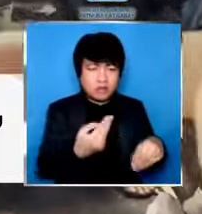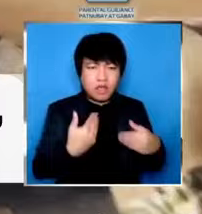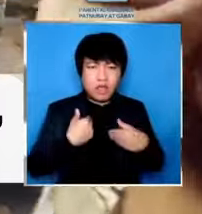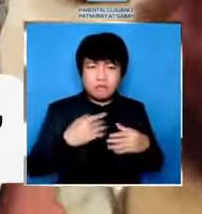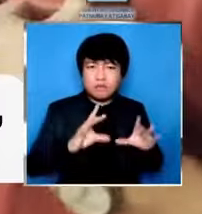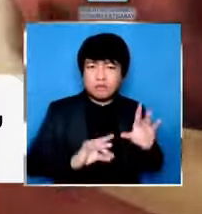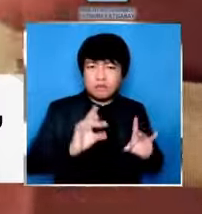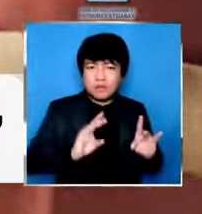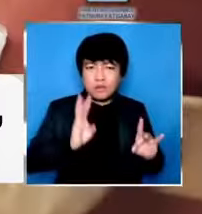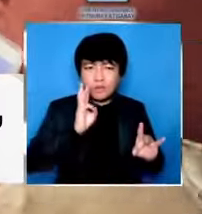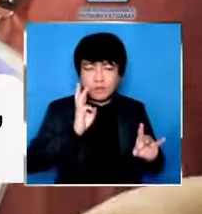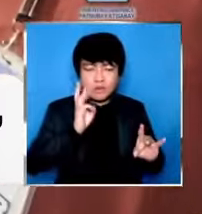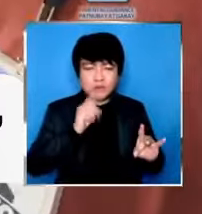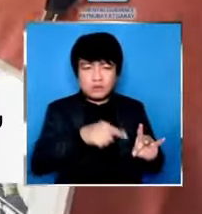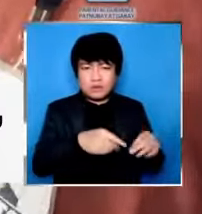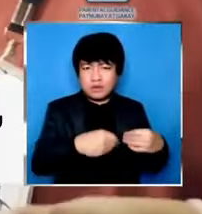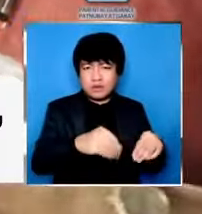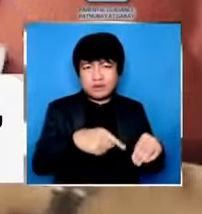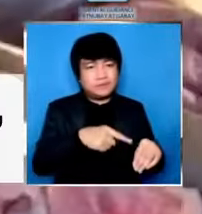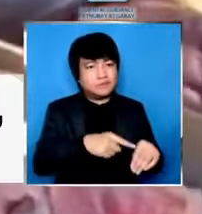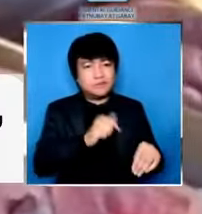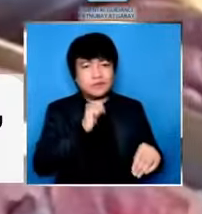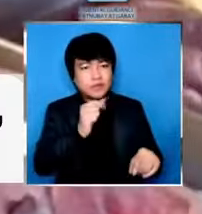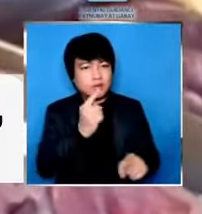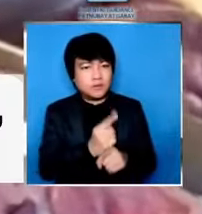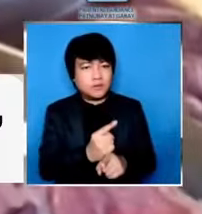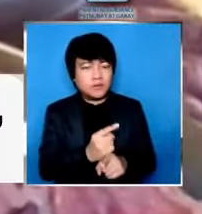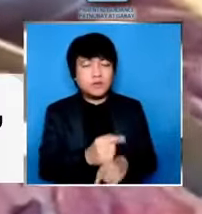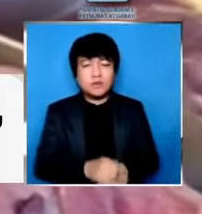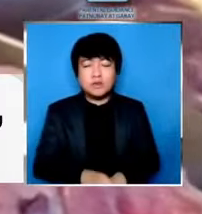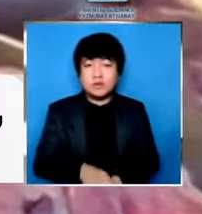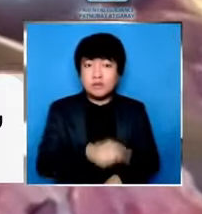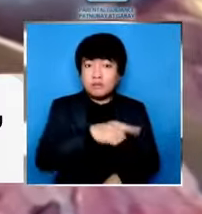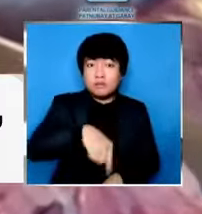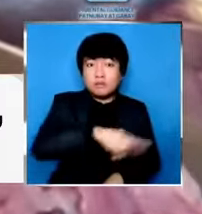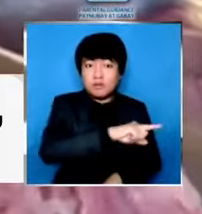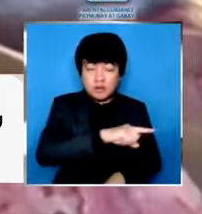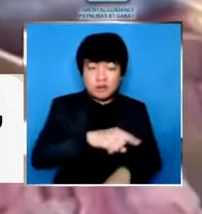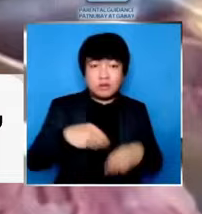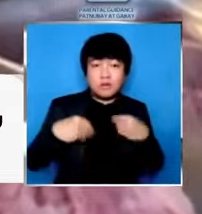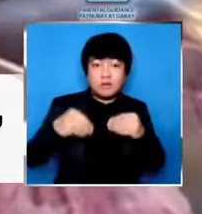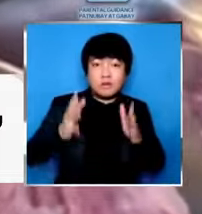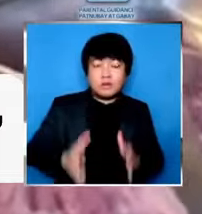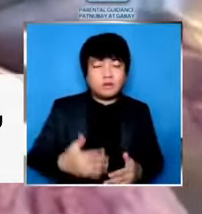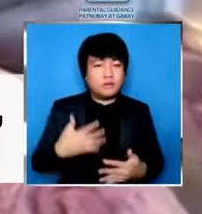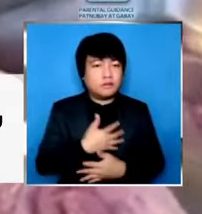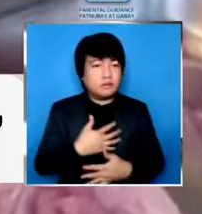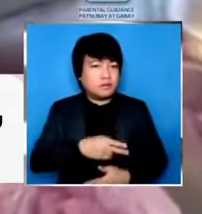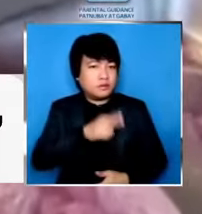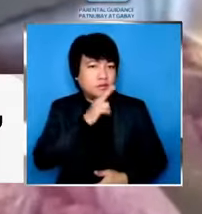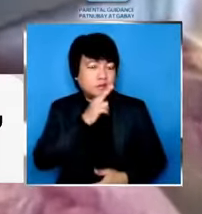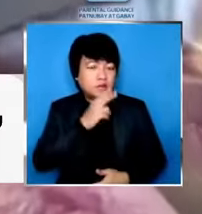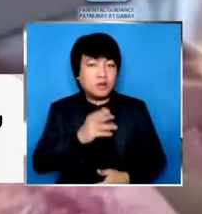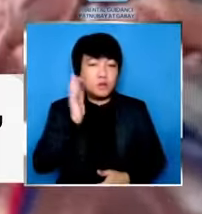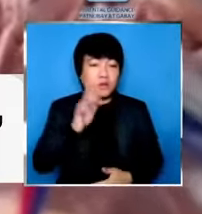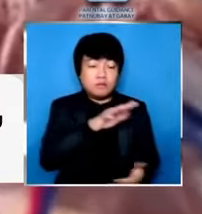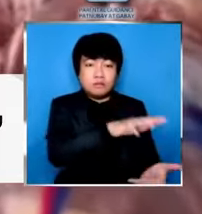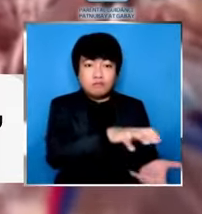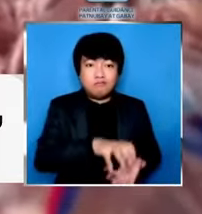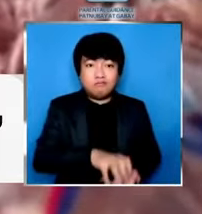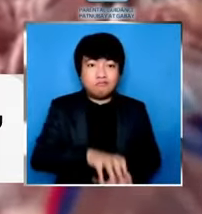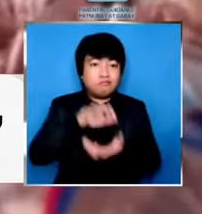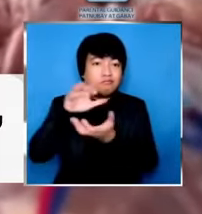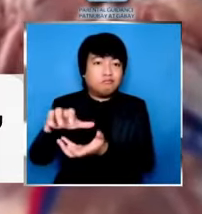karne. Dismayado naman ang ilang tindera na nangangamba sa kanilang kabuhayan. Dadalhin sa slaughterhouse ang mga nakumpiskang karne para